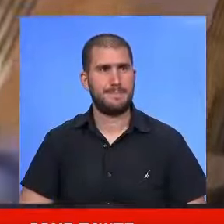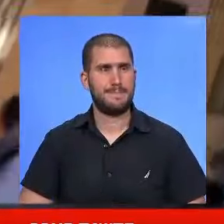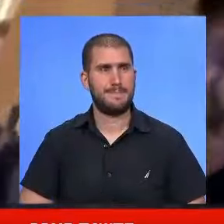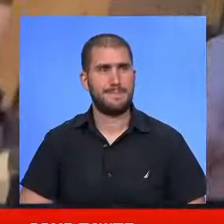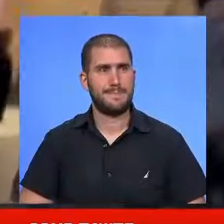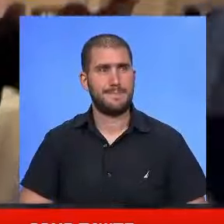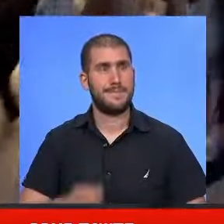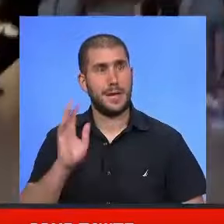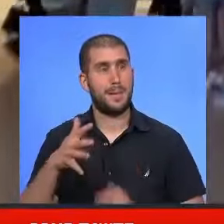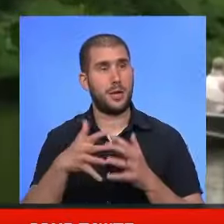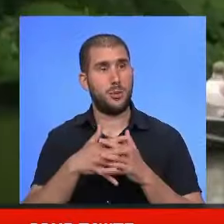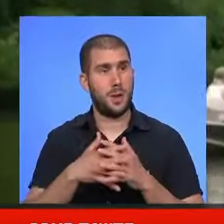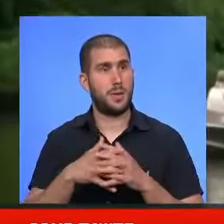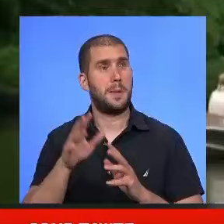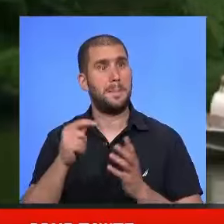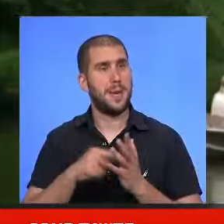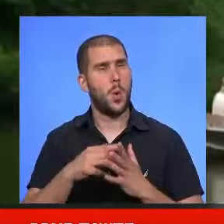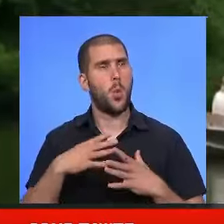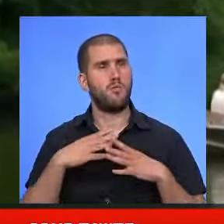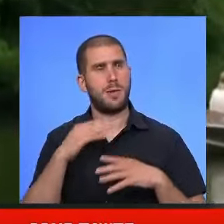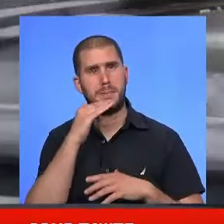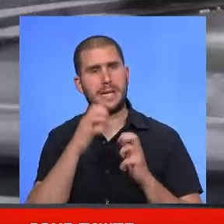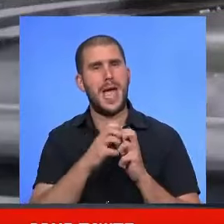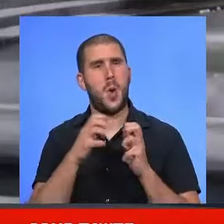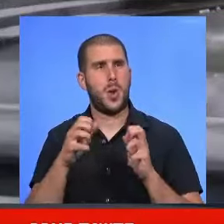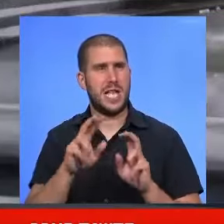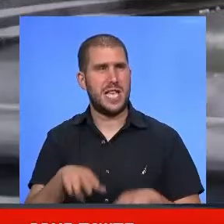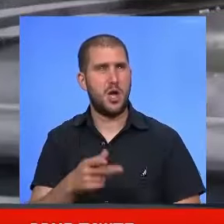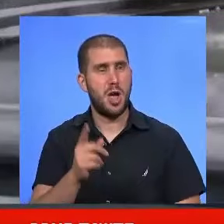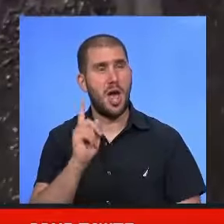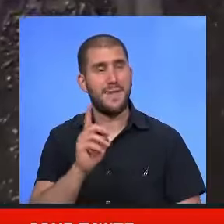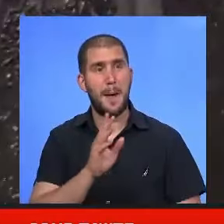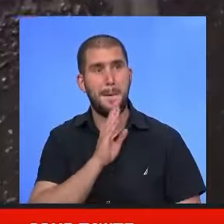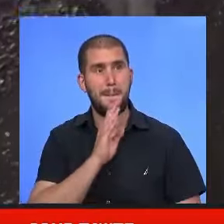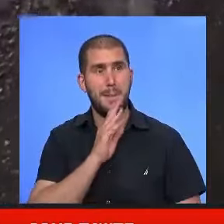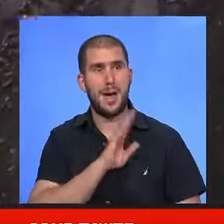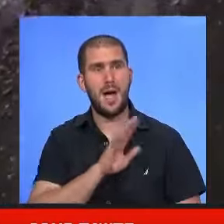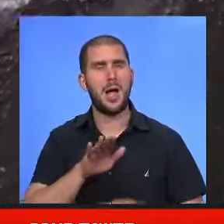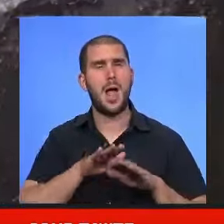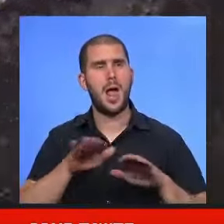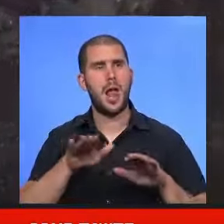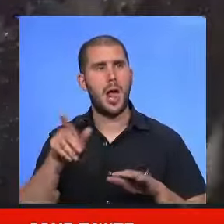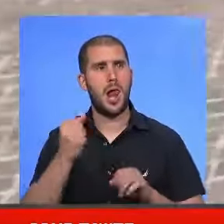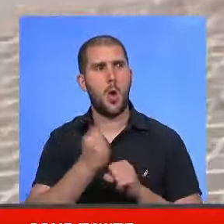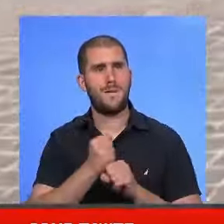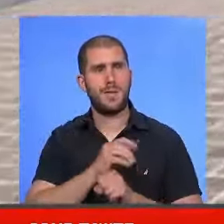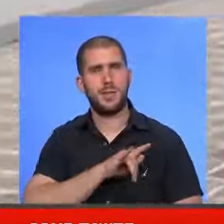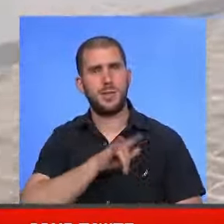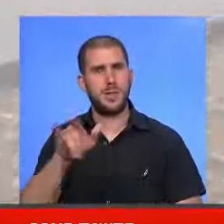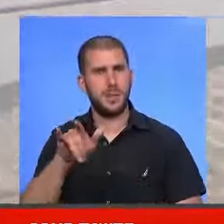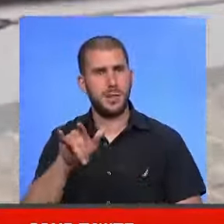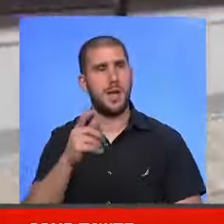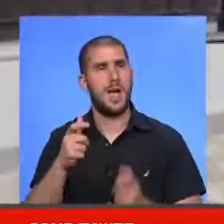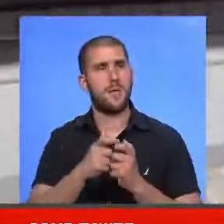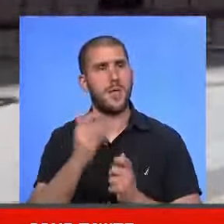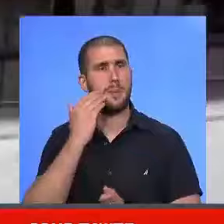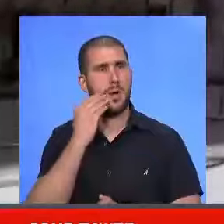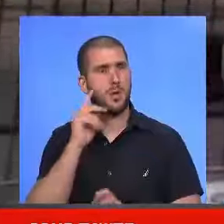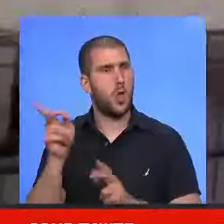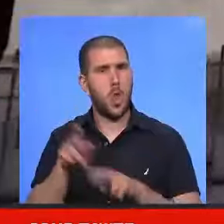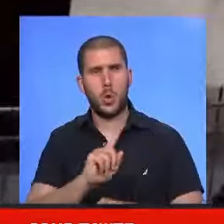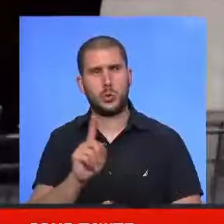גם ארצות הברית על המפה בגלל חופשת הפסח הארוכה, אבל הבעיה רק אל על פועלת בקווים, החברות האמריקניות